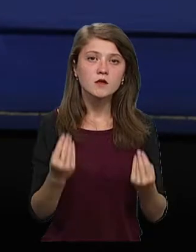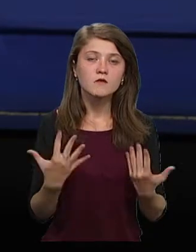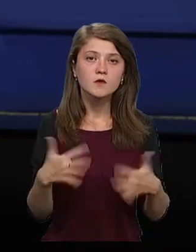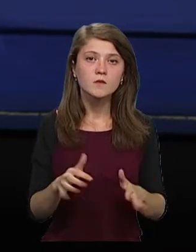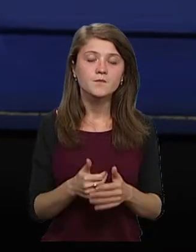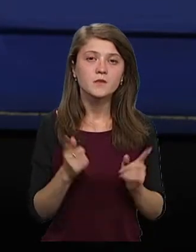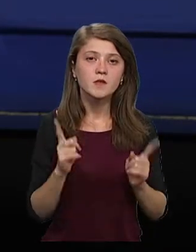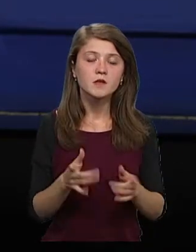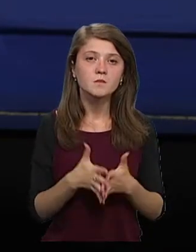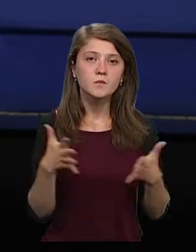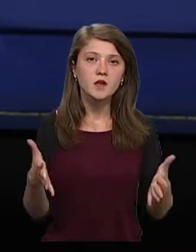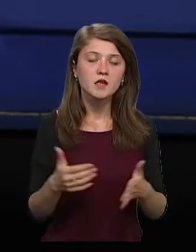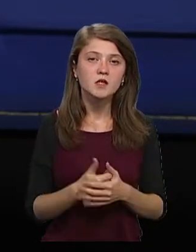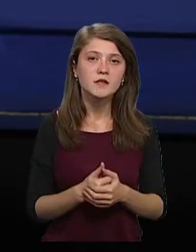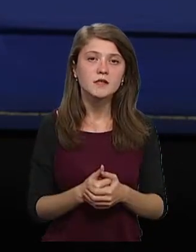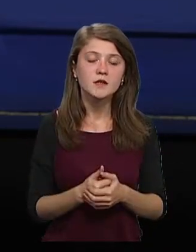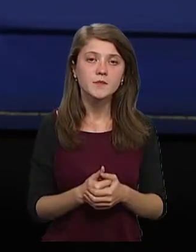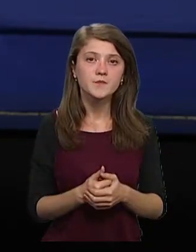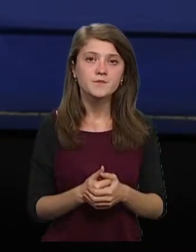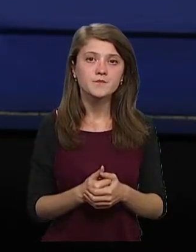вже дійсно